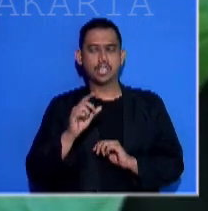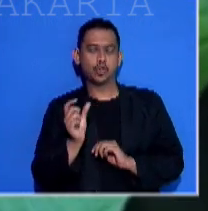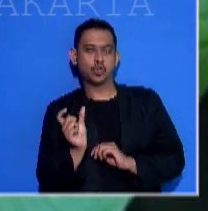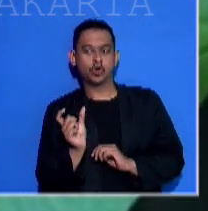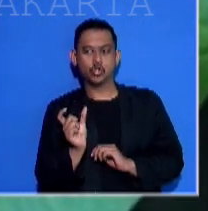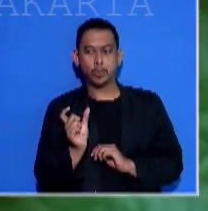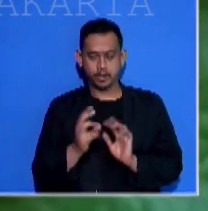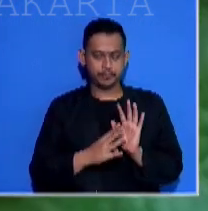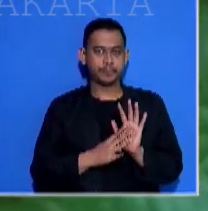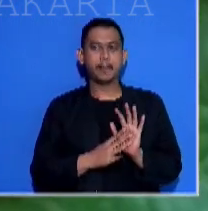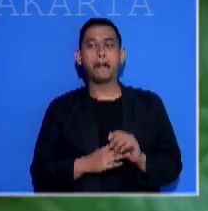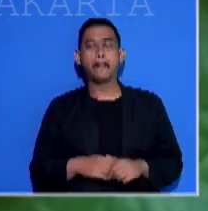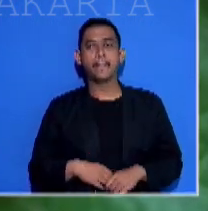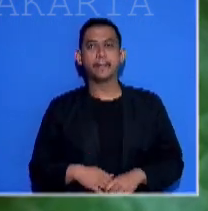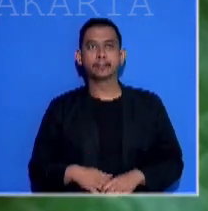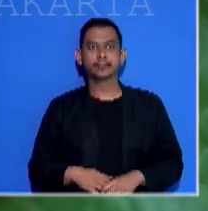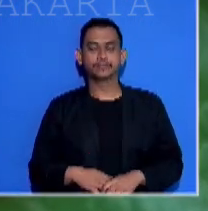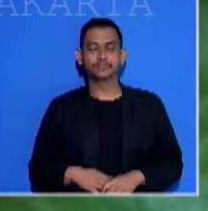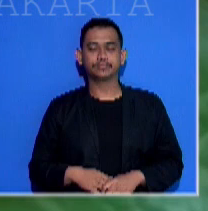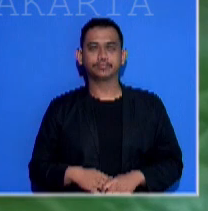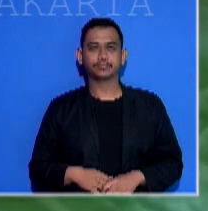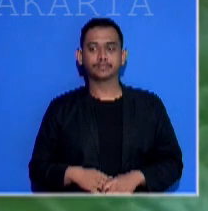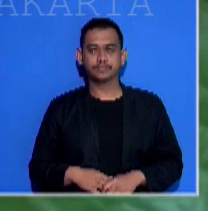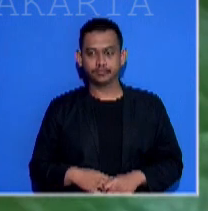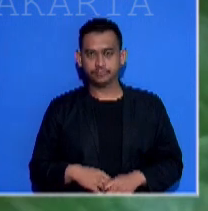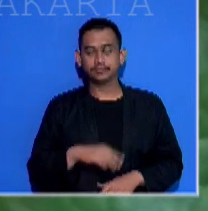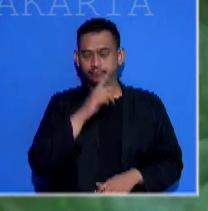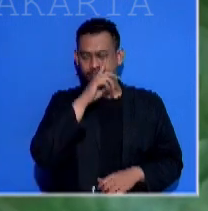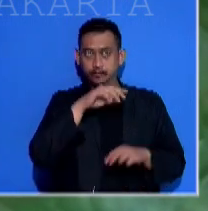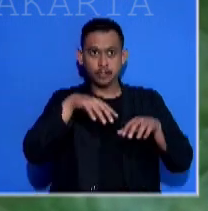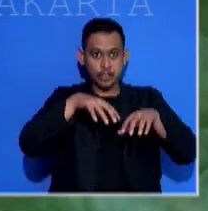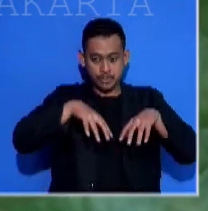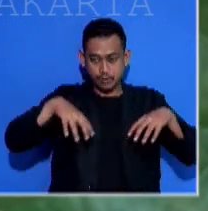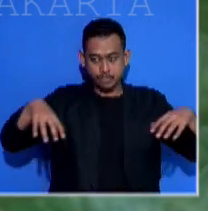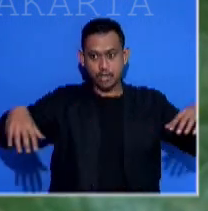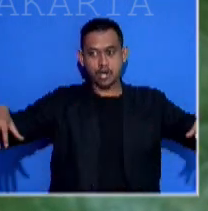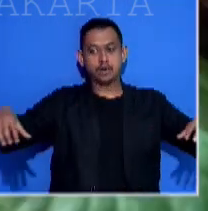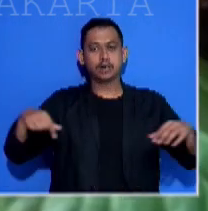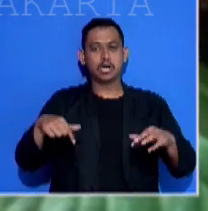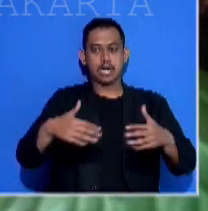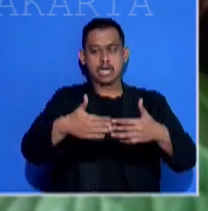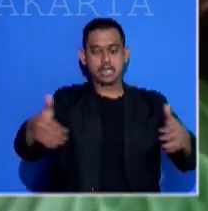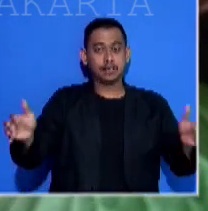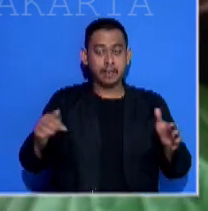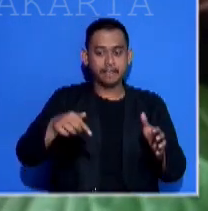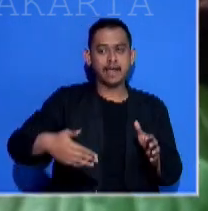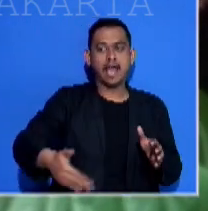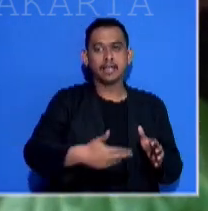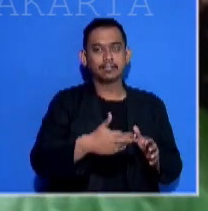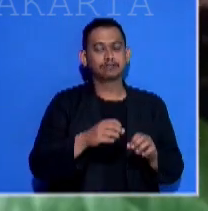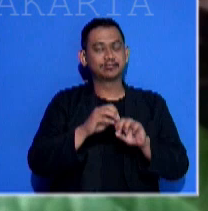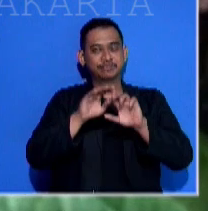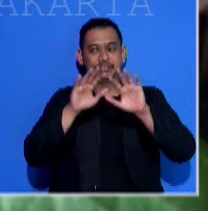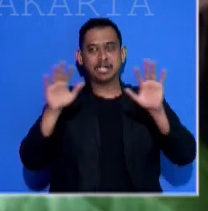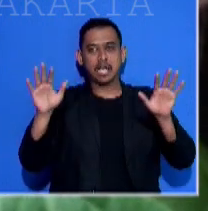Taneman antorium ingkang werninipun ijem lan dipun papanaken ing sakiwa tengening blumbang ulam saya ndamel endahing swasana.